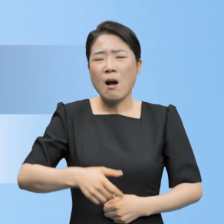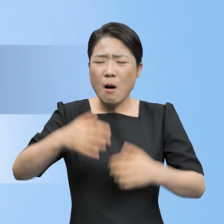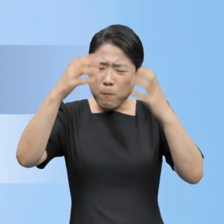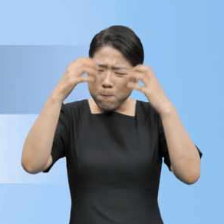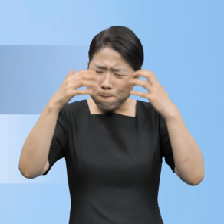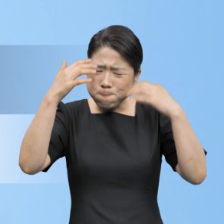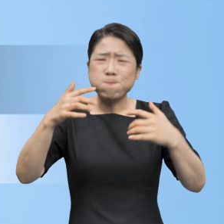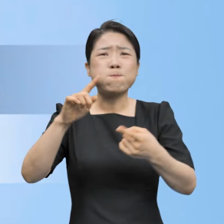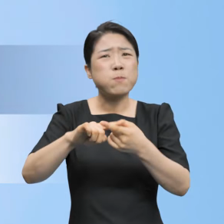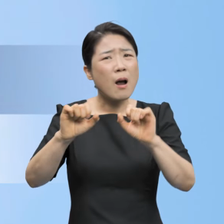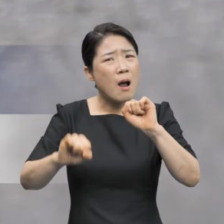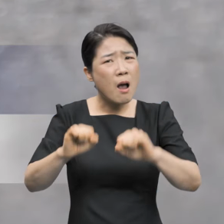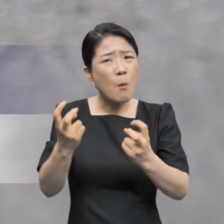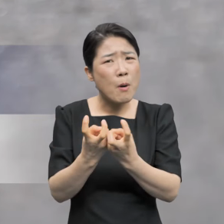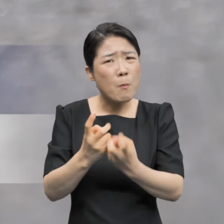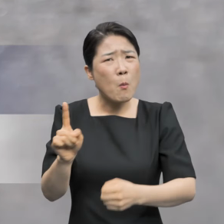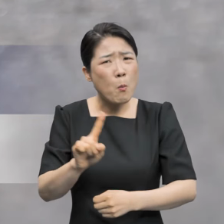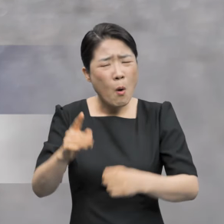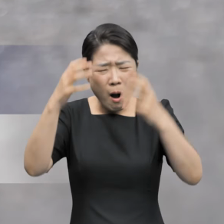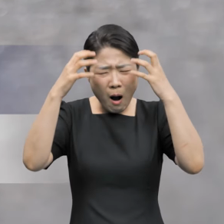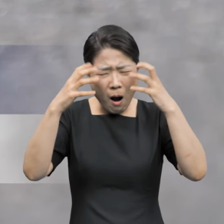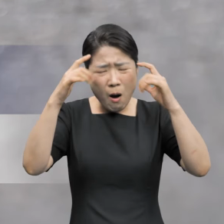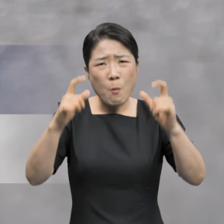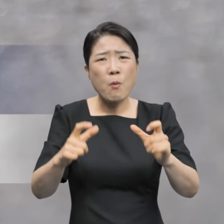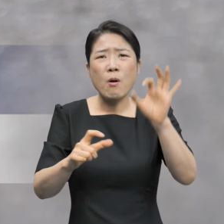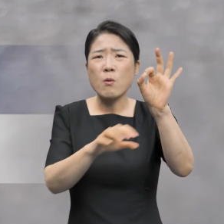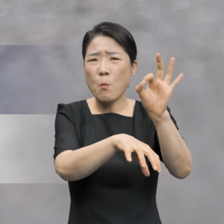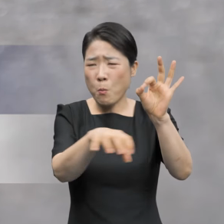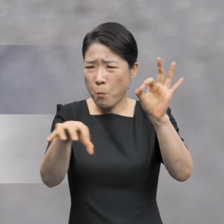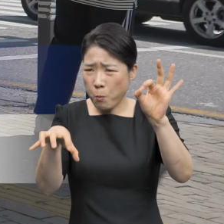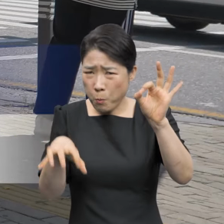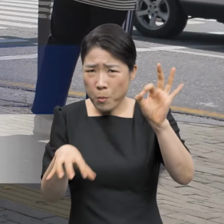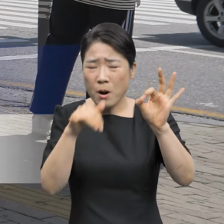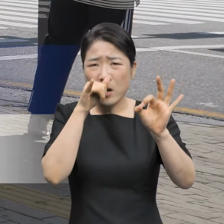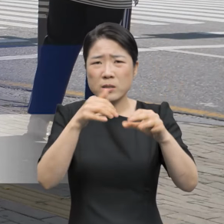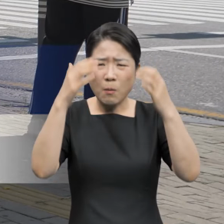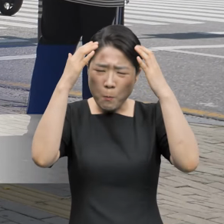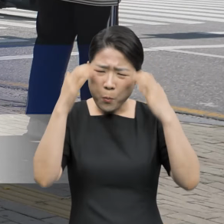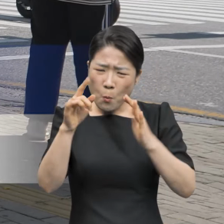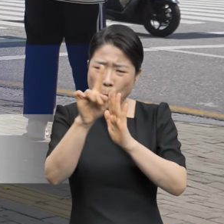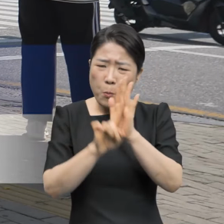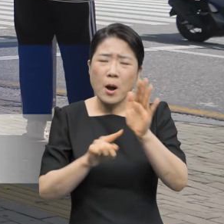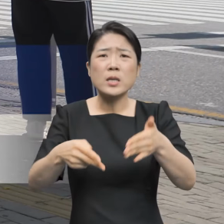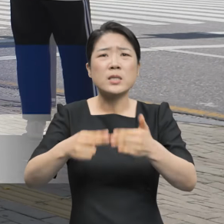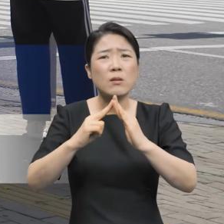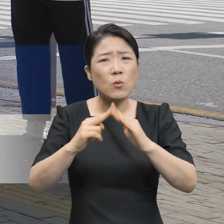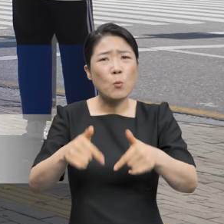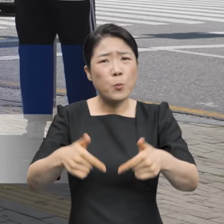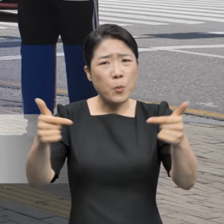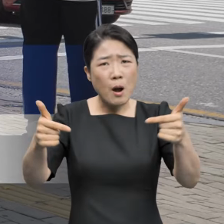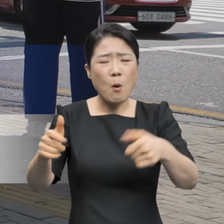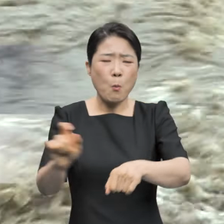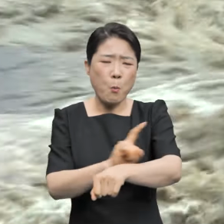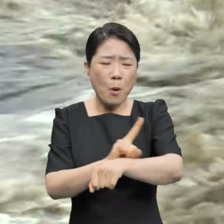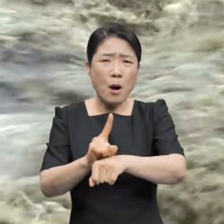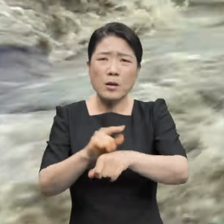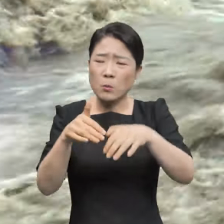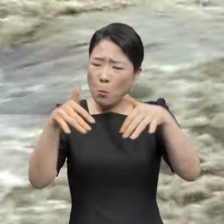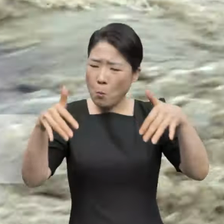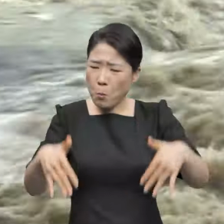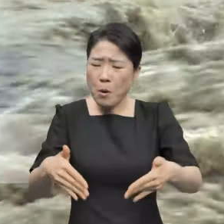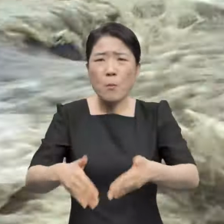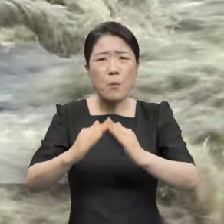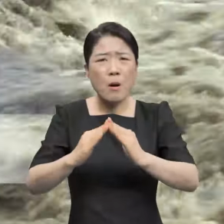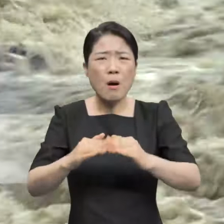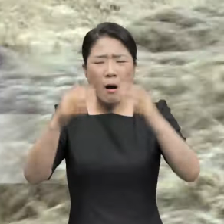폭염 대응 방법으로 열섬 완화 지역 10개소를 발굴해 폭염 저감 시설을 확충하고 빅데이터 기반 시스템을